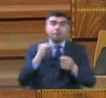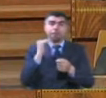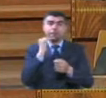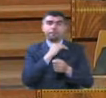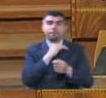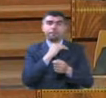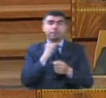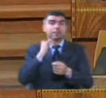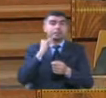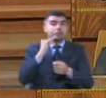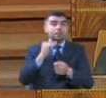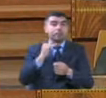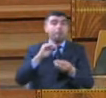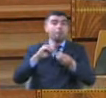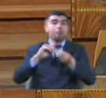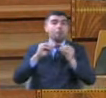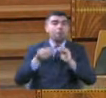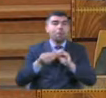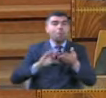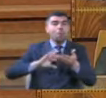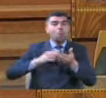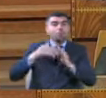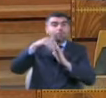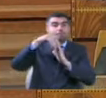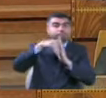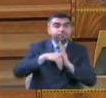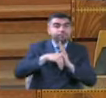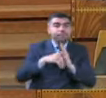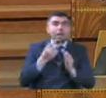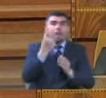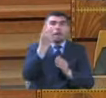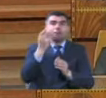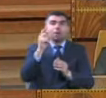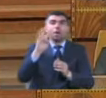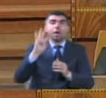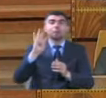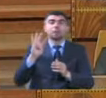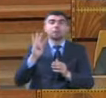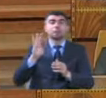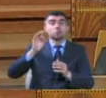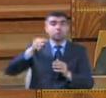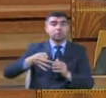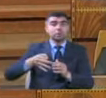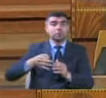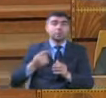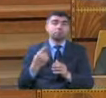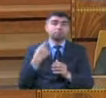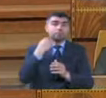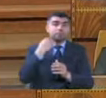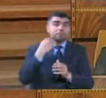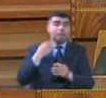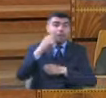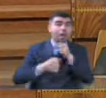حيث أصبح يعاني من عجز منذ سنة 2014، حيث أن هذا العجز سيبلغ هذه